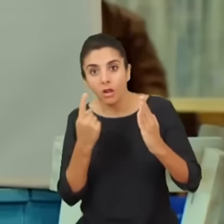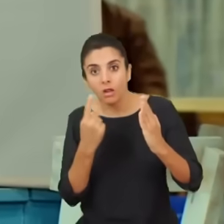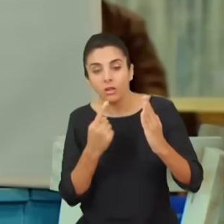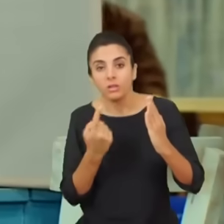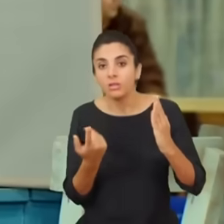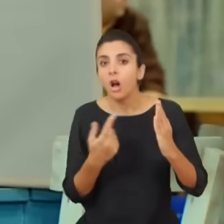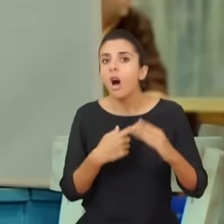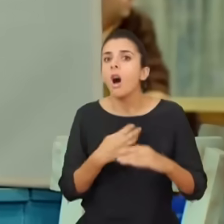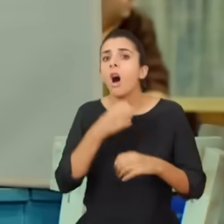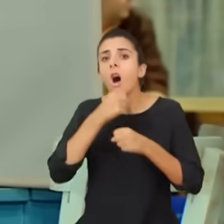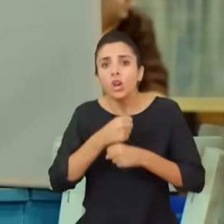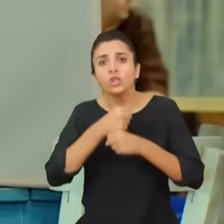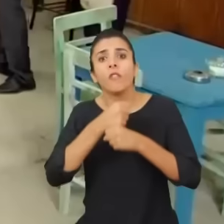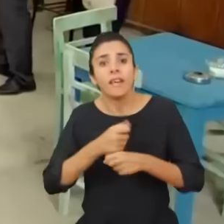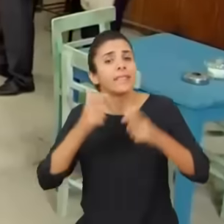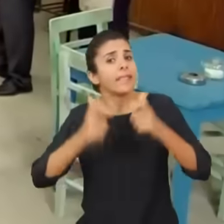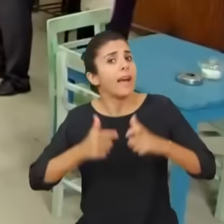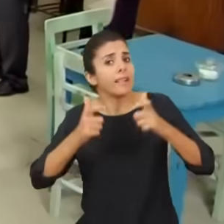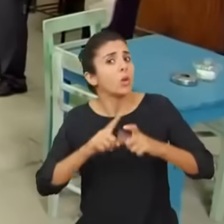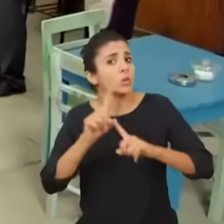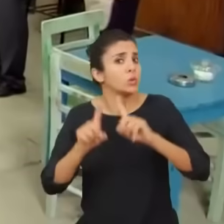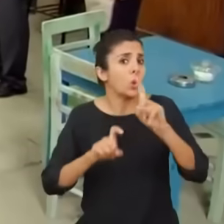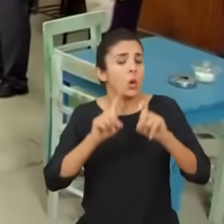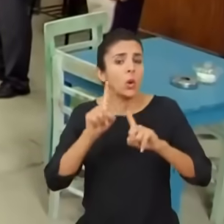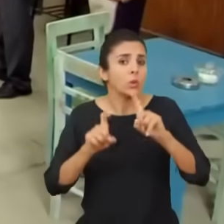Hacivat, neredesin? Hacivat!